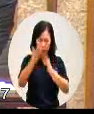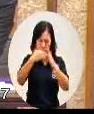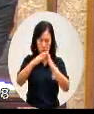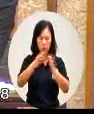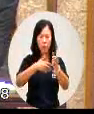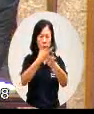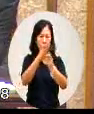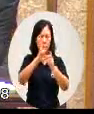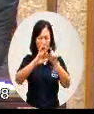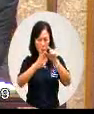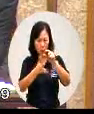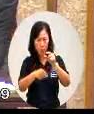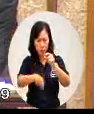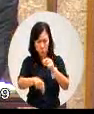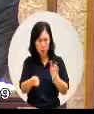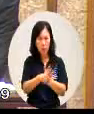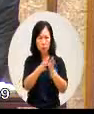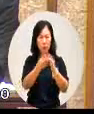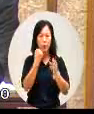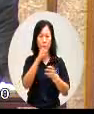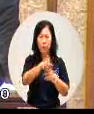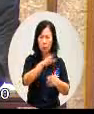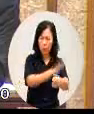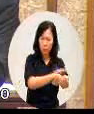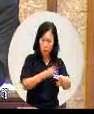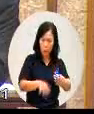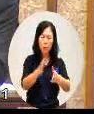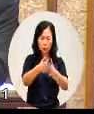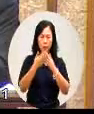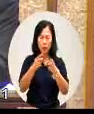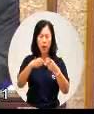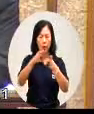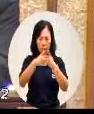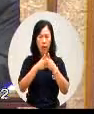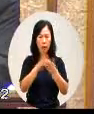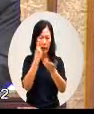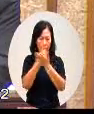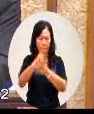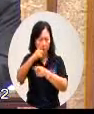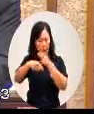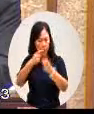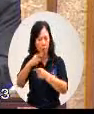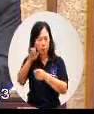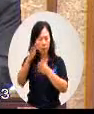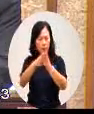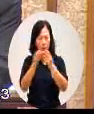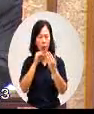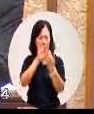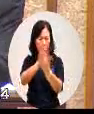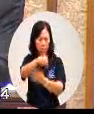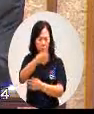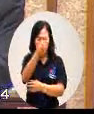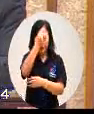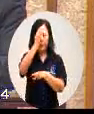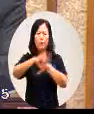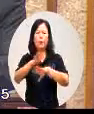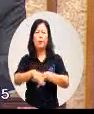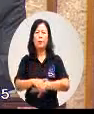缓国中的部分呢，福山跟左营是必要的，否则每一年我想议员都会面临这个困扰。